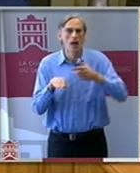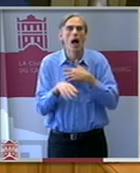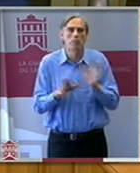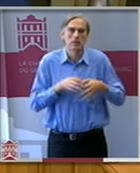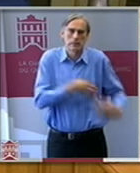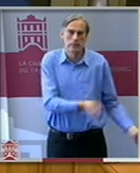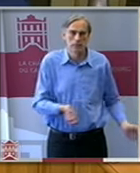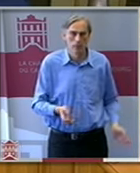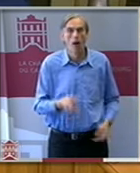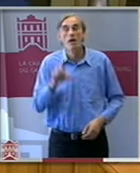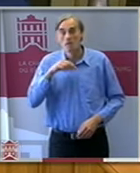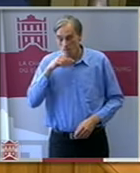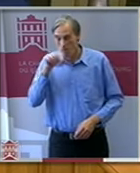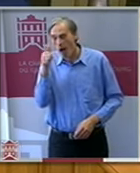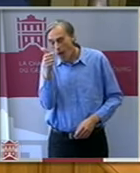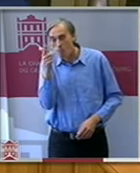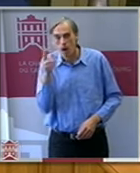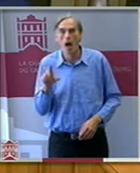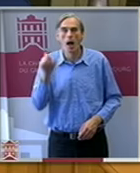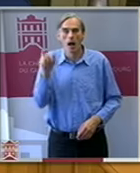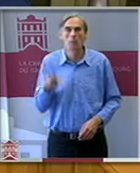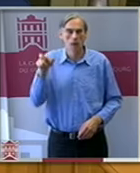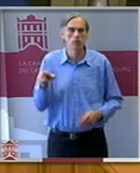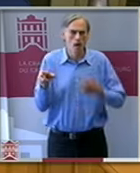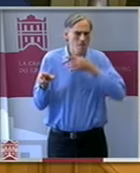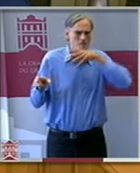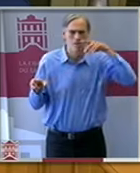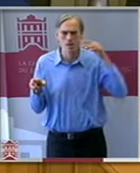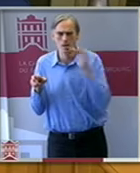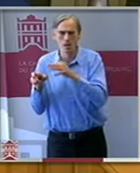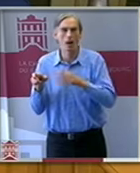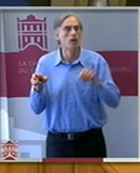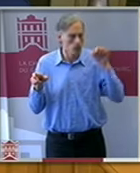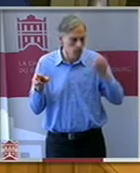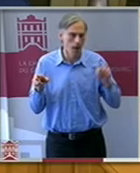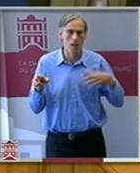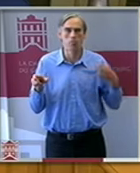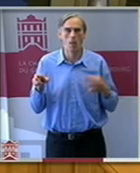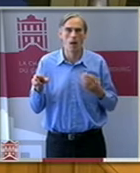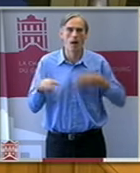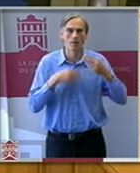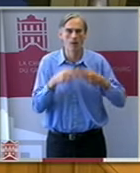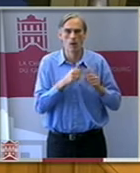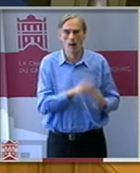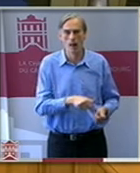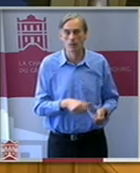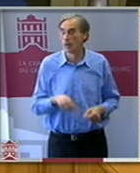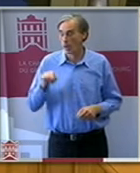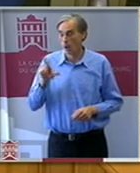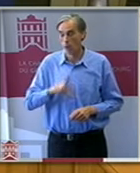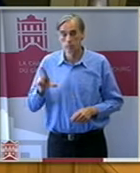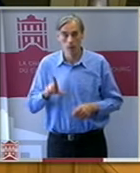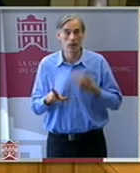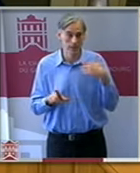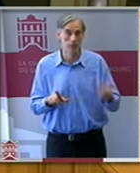von den Nationen. Und dafür brauchen wir Entwicklungshilfe. Und noch vor Lützeburg 1% von seinem RNB an